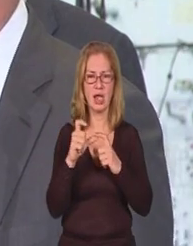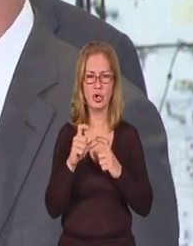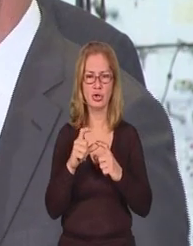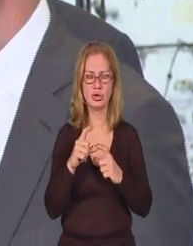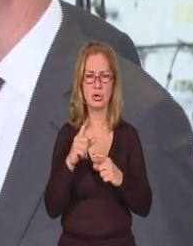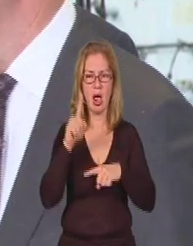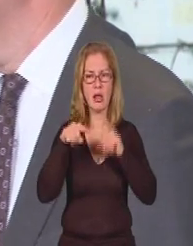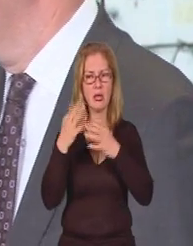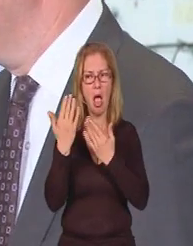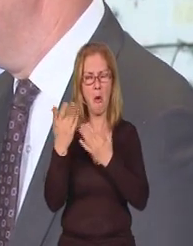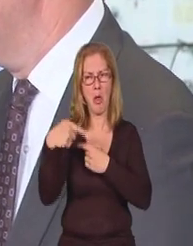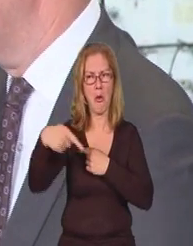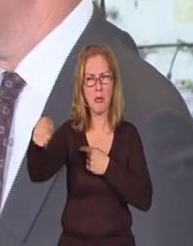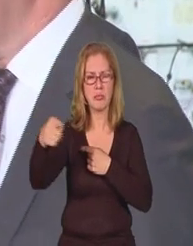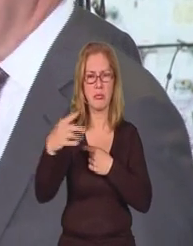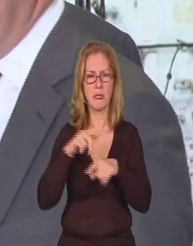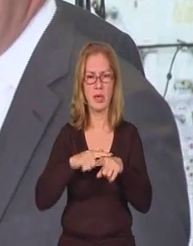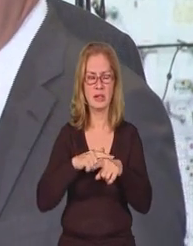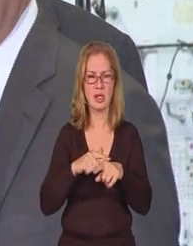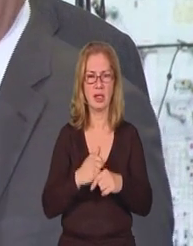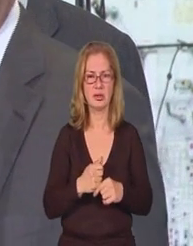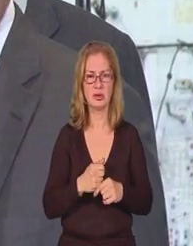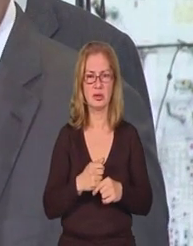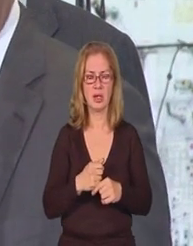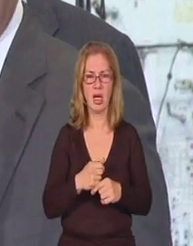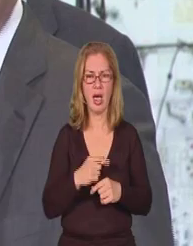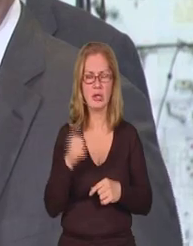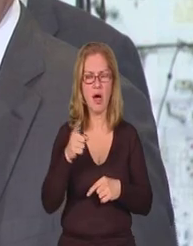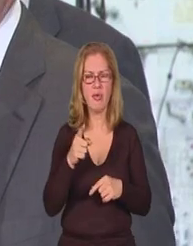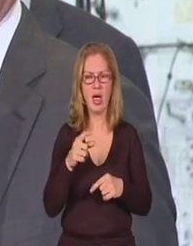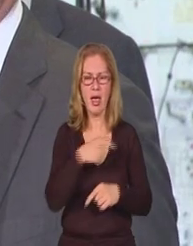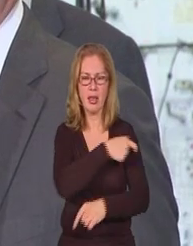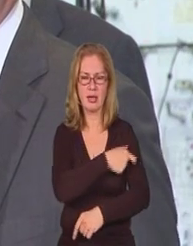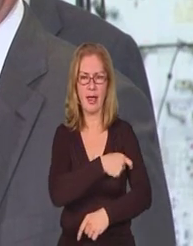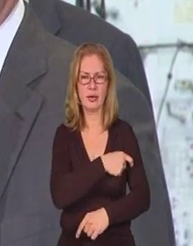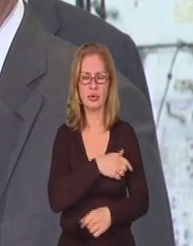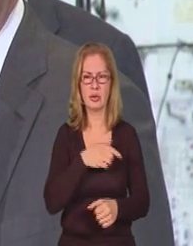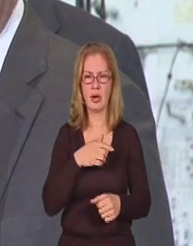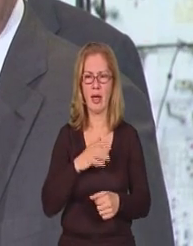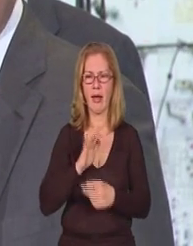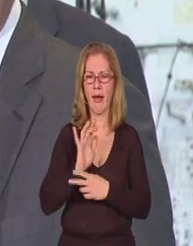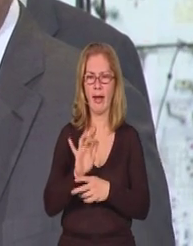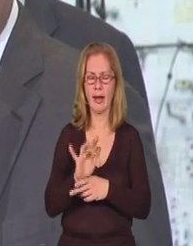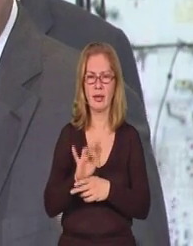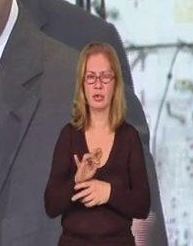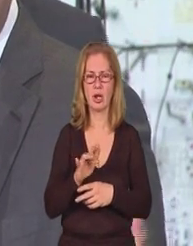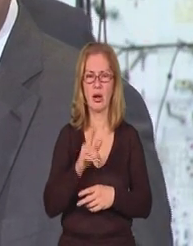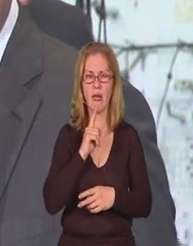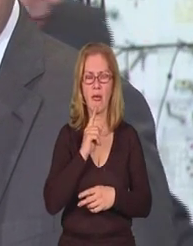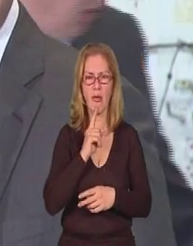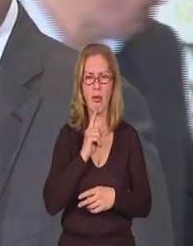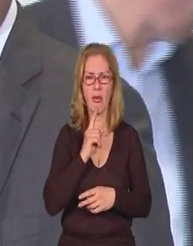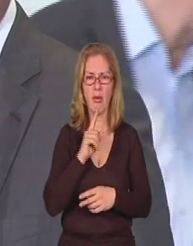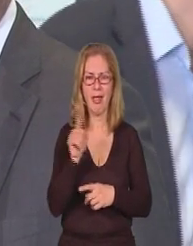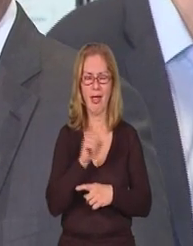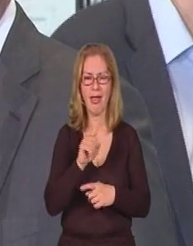nekoliko meseci. I ta slika je najbolji odgovor na ove dežurne kritičare koji često